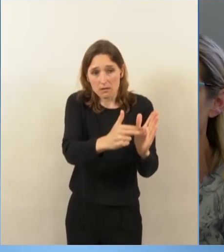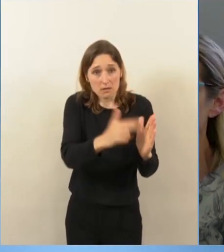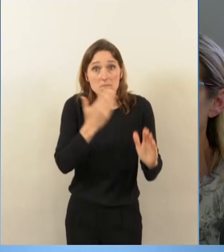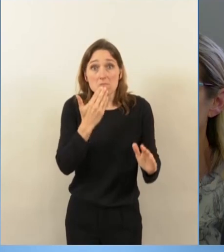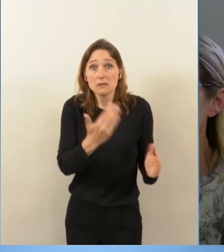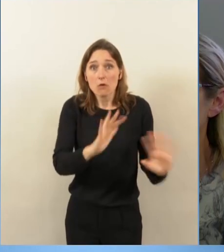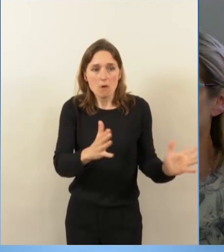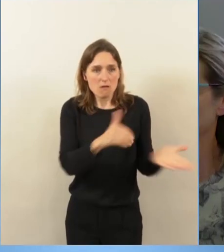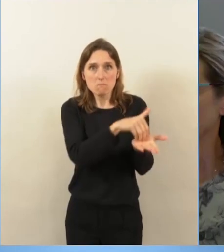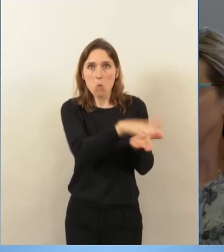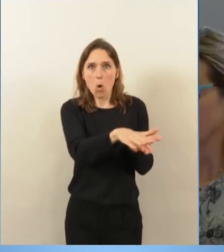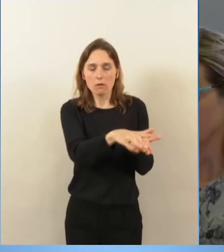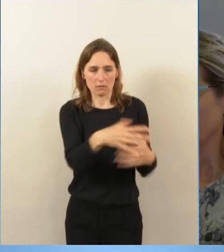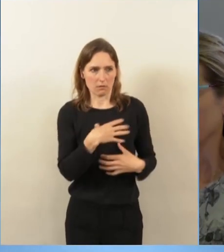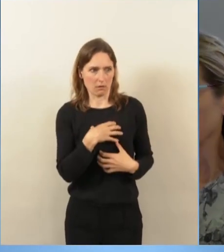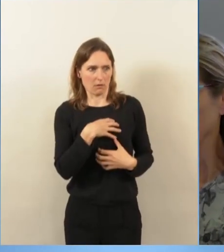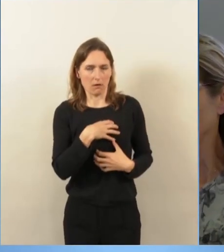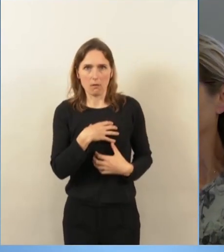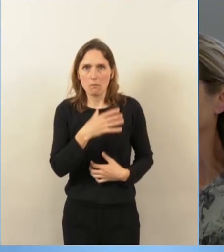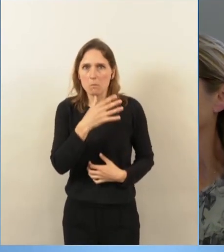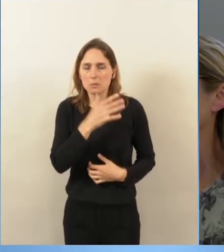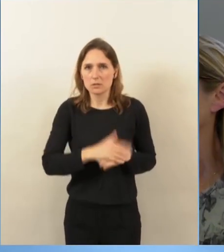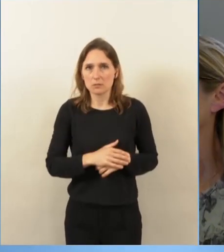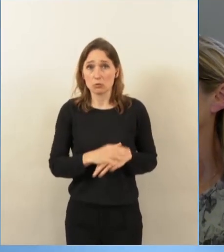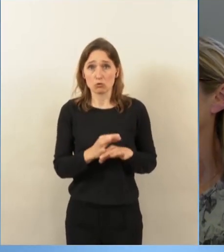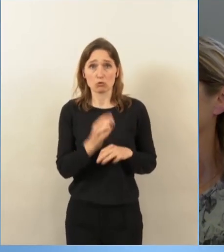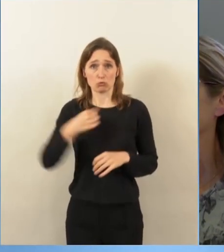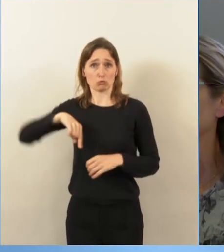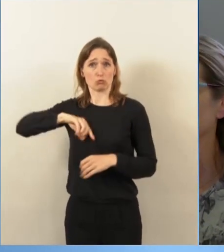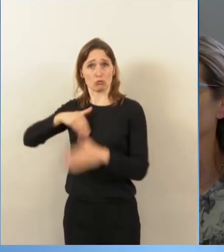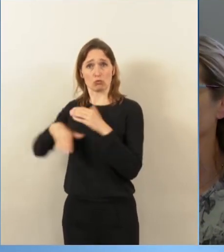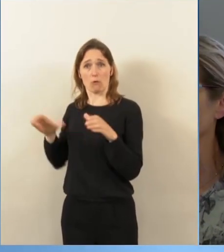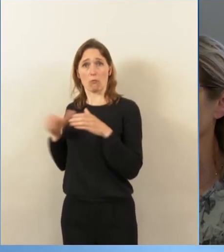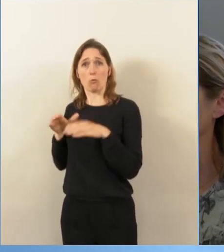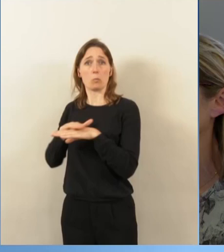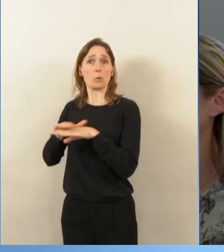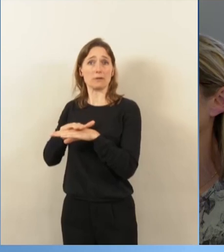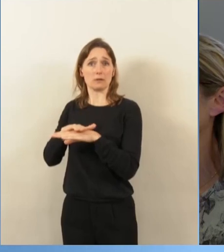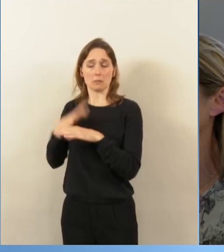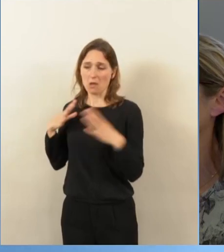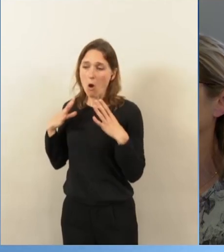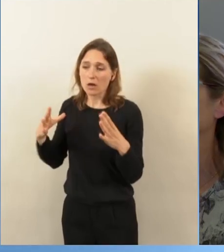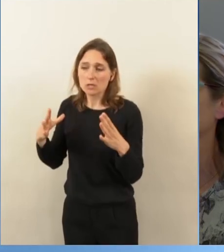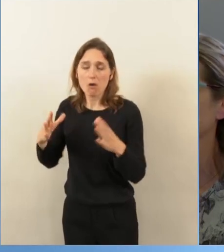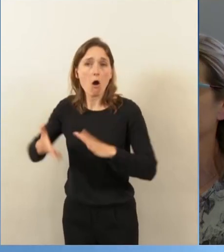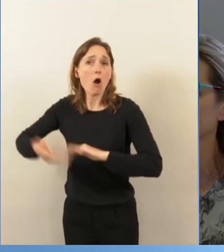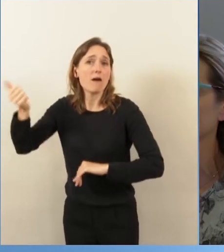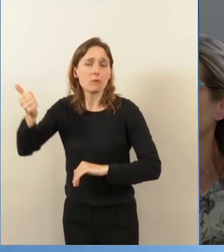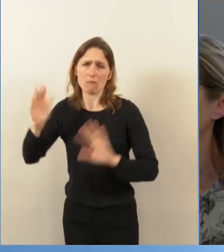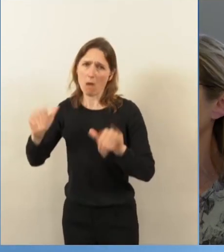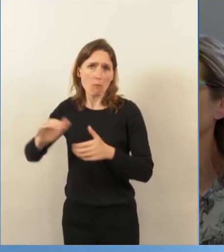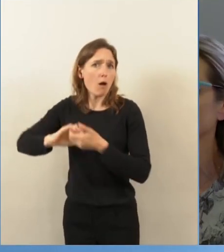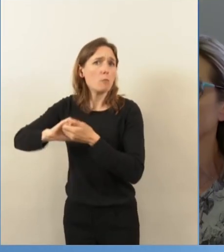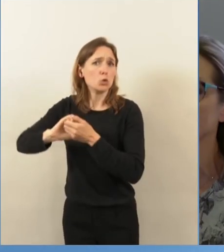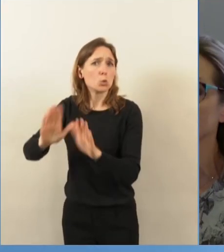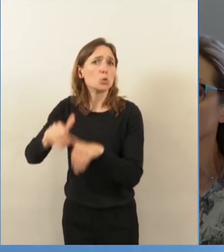profondément effectivement dans notre famille politique l'engagement n'excuse pas l'amitié l'humanité justement